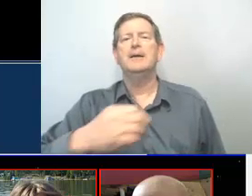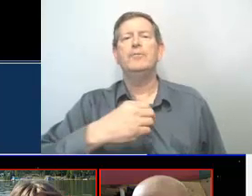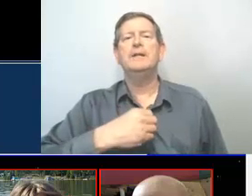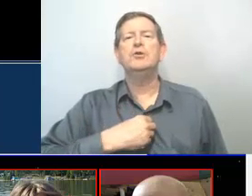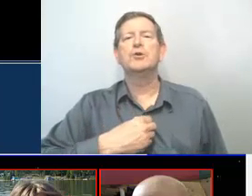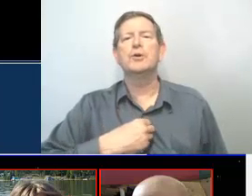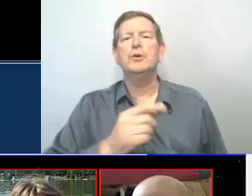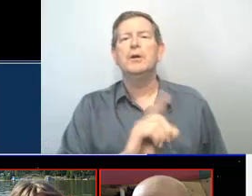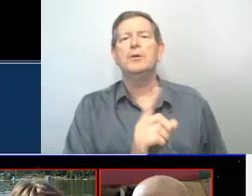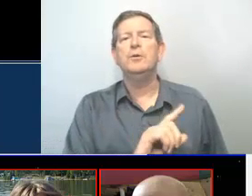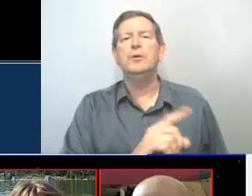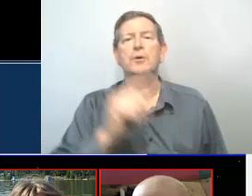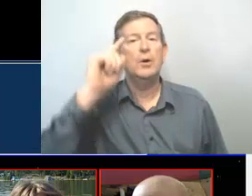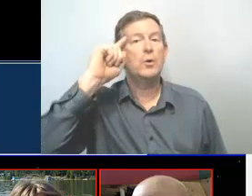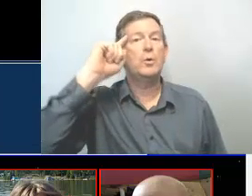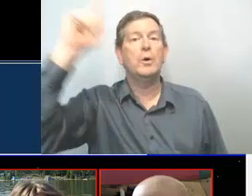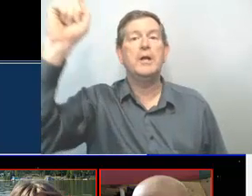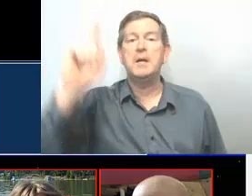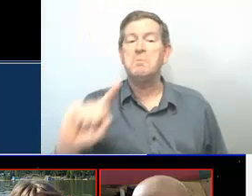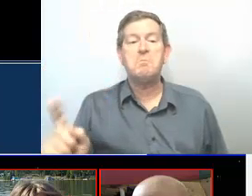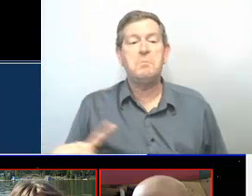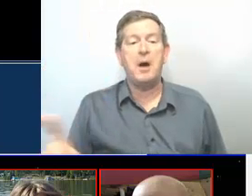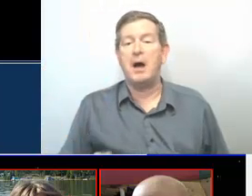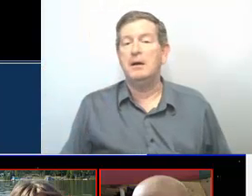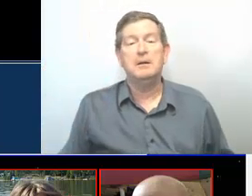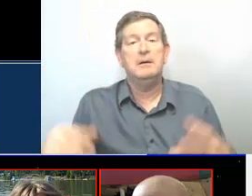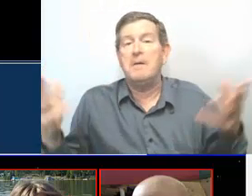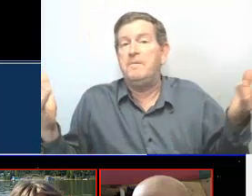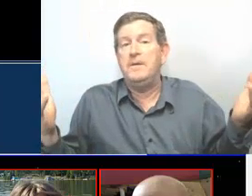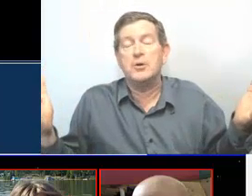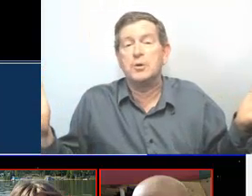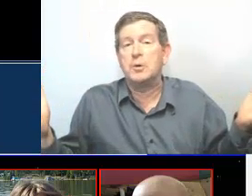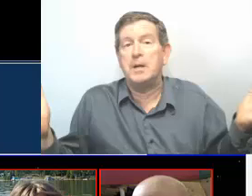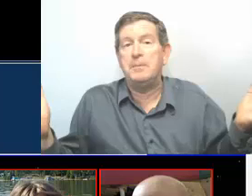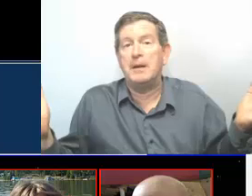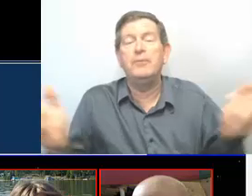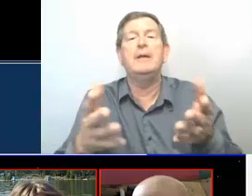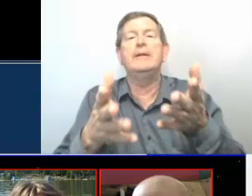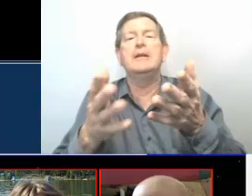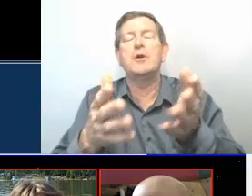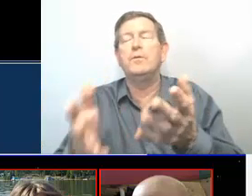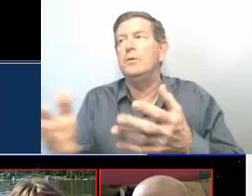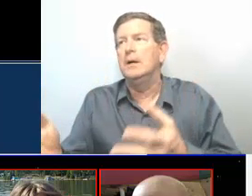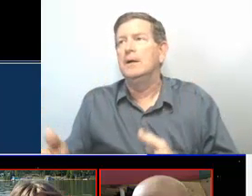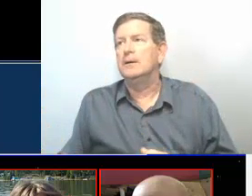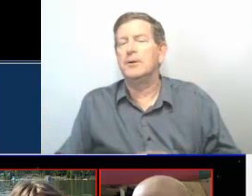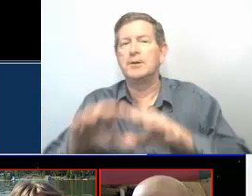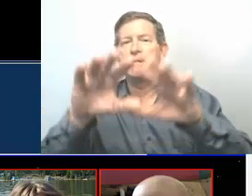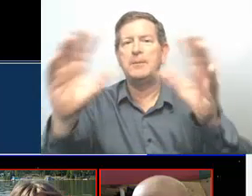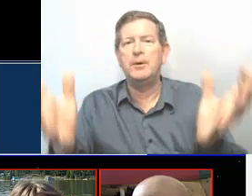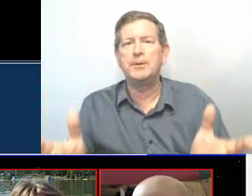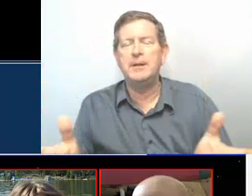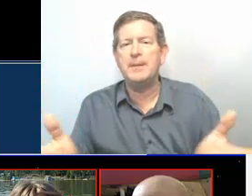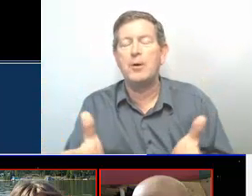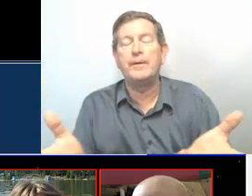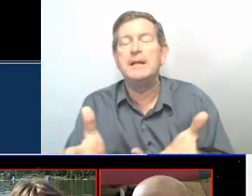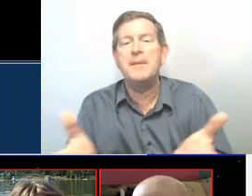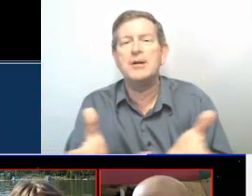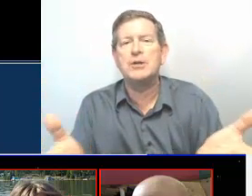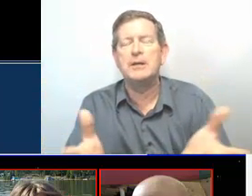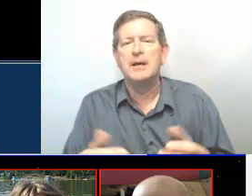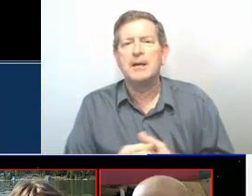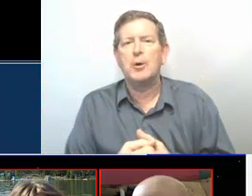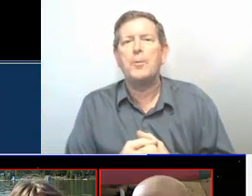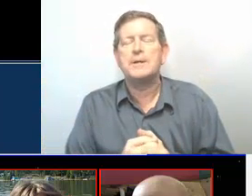Ah, allez, vous dites je ne connais pas la fille. Je ne connais pas. Vous l'avez déjà vu dans le symbole de l'image,